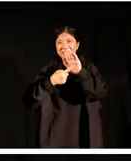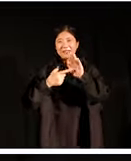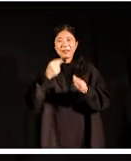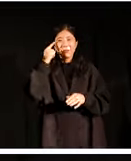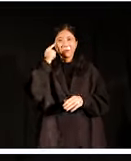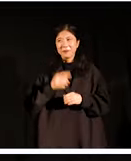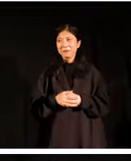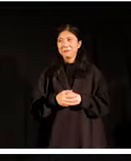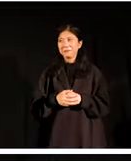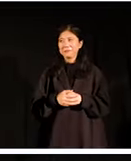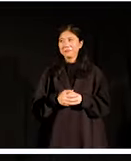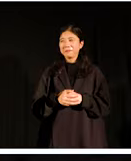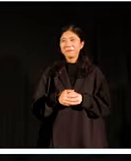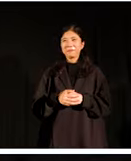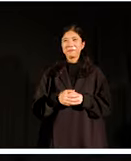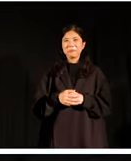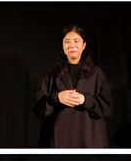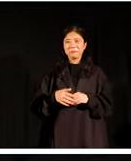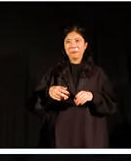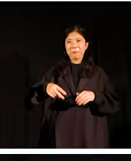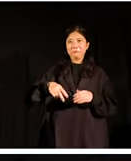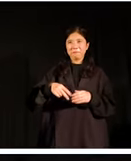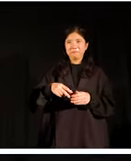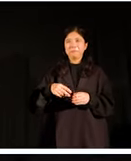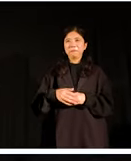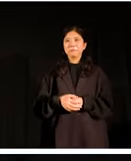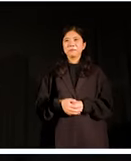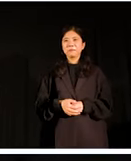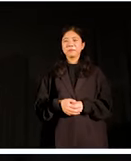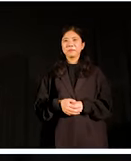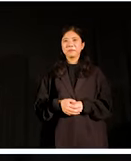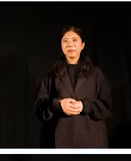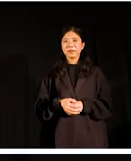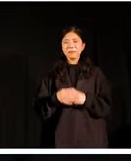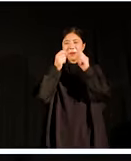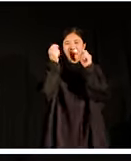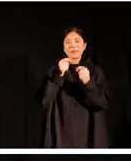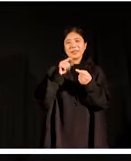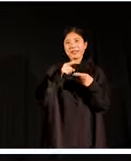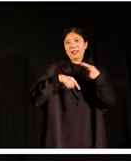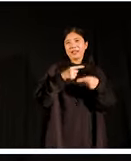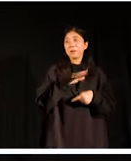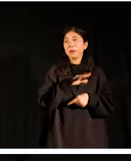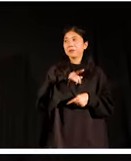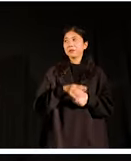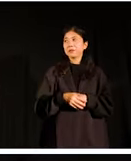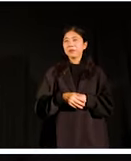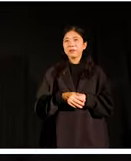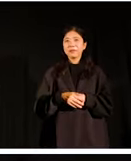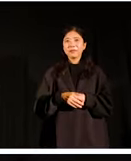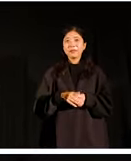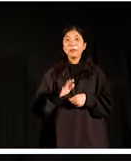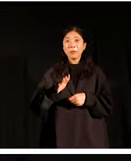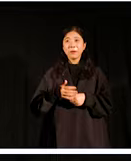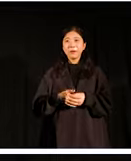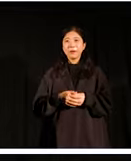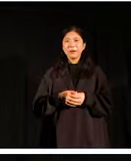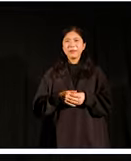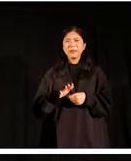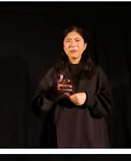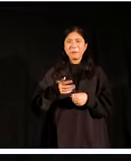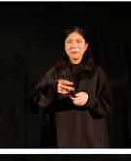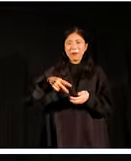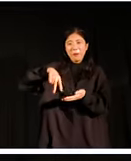鍵風もマスターしていますしはいであの個人的にはそうなんですけどマスターって言ってもあのロボットじゃロボットの